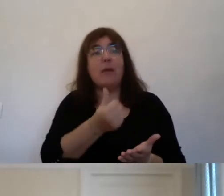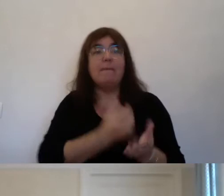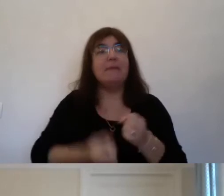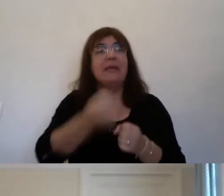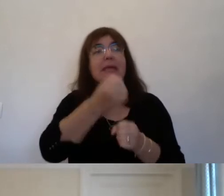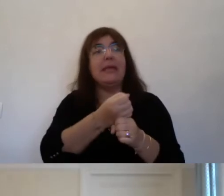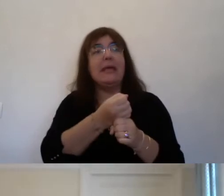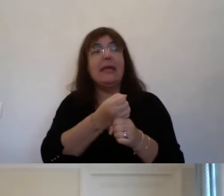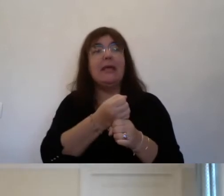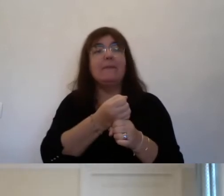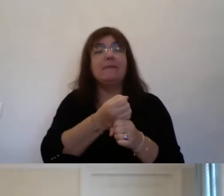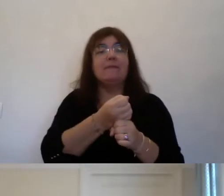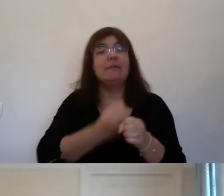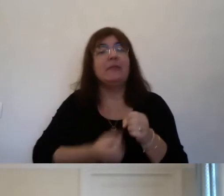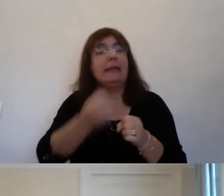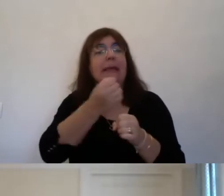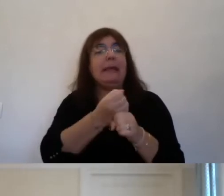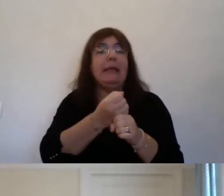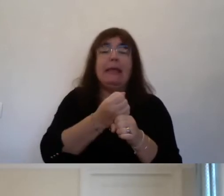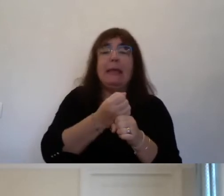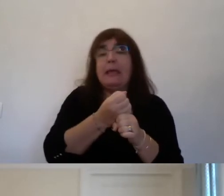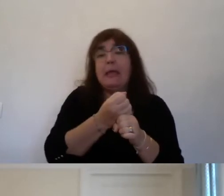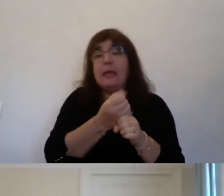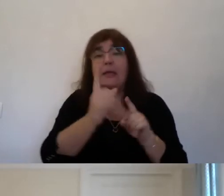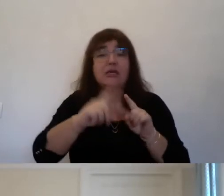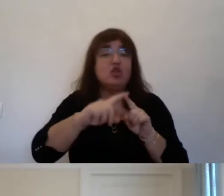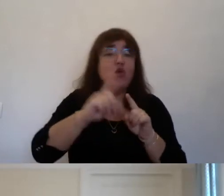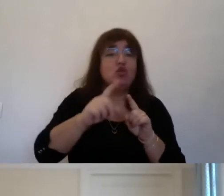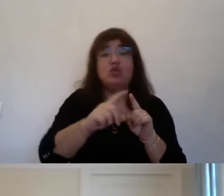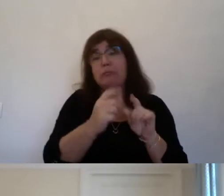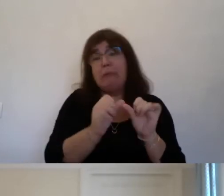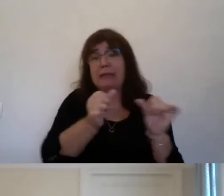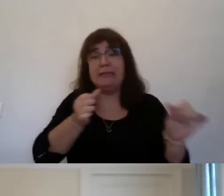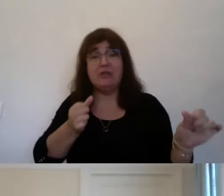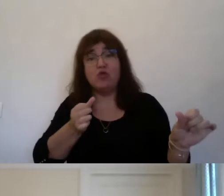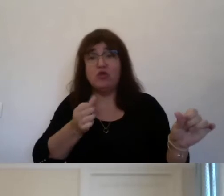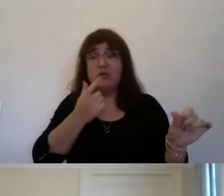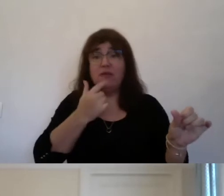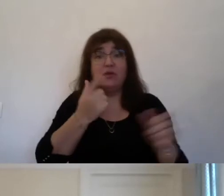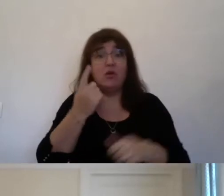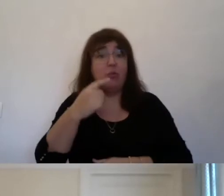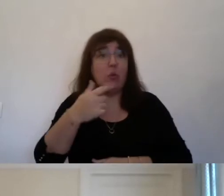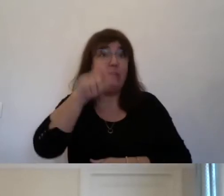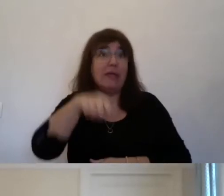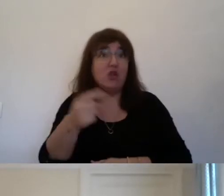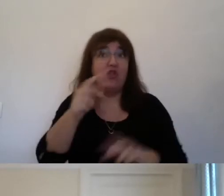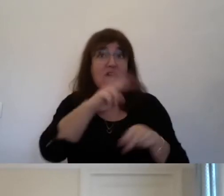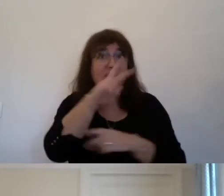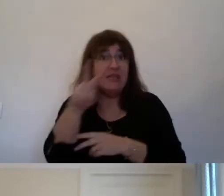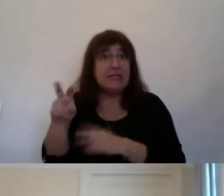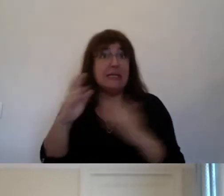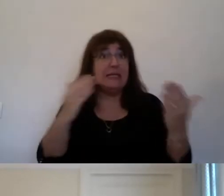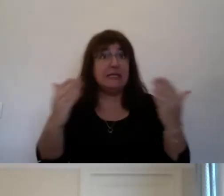Sachant qu'effectivement nous avions dû arrêter toutes nos activités, que ce soit du hors les murs ou que ce soit de faire venir des personnes sur les expositions du Grand Palais.